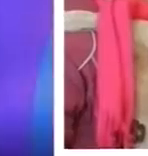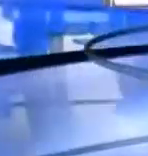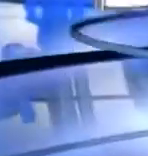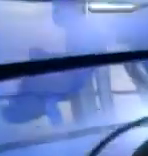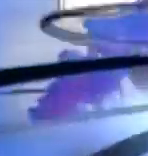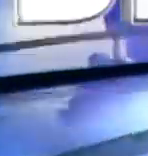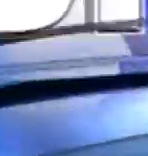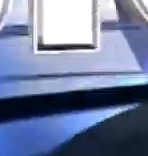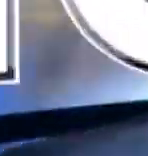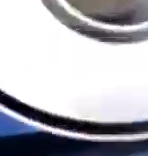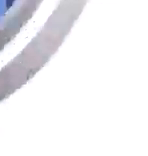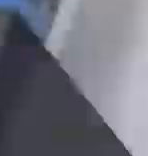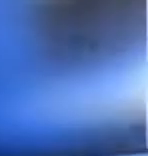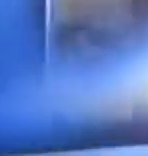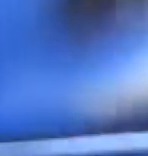сімей.